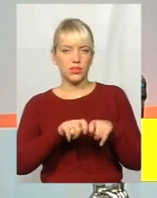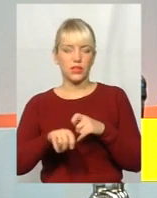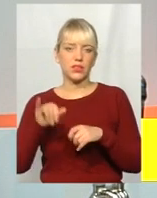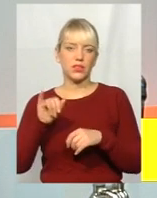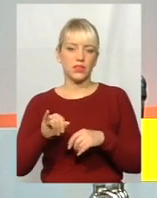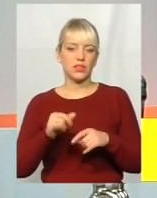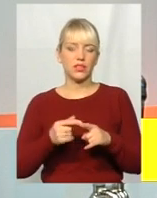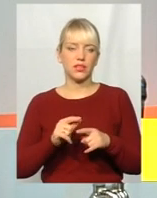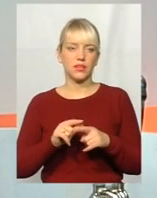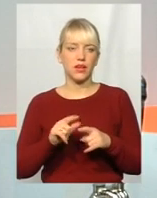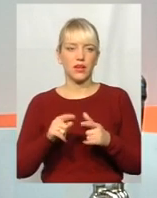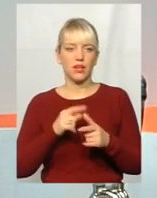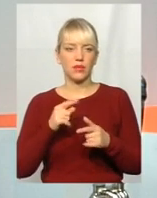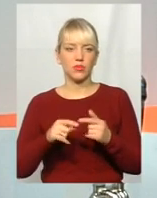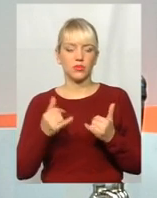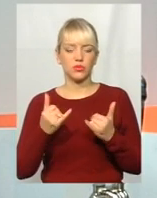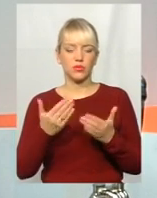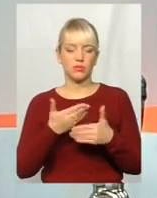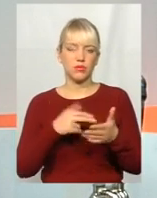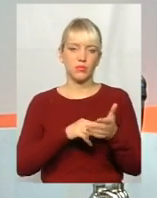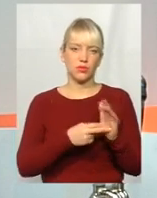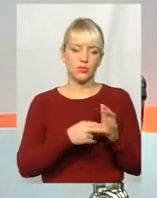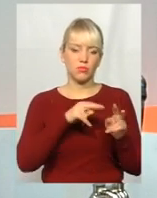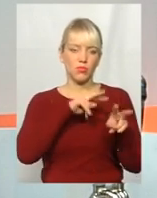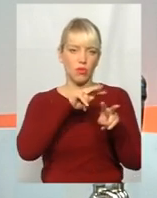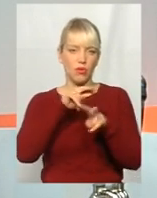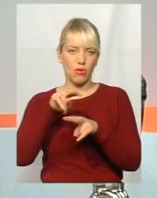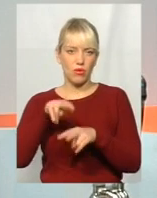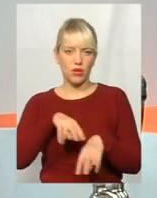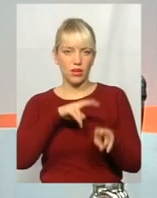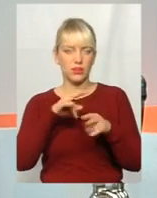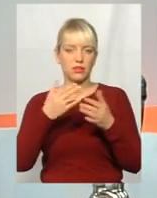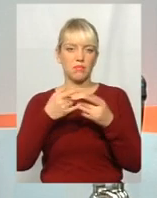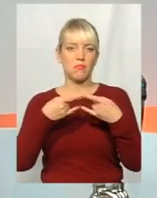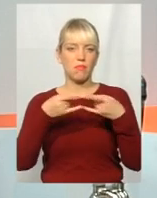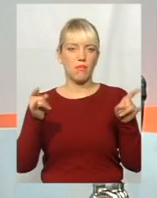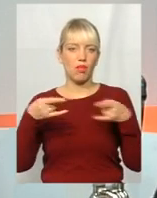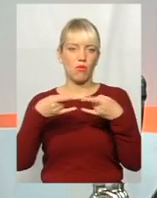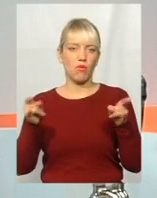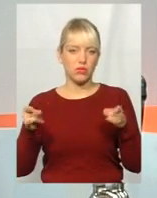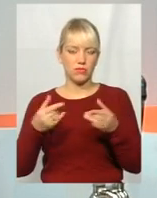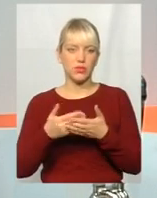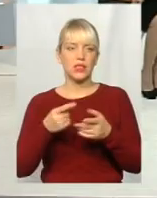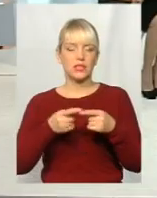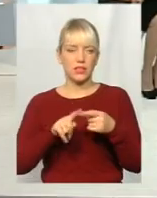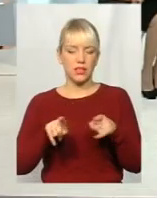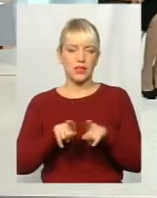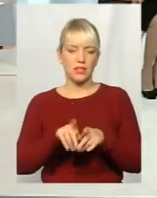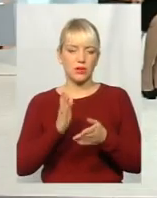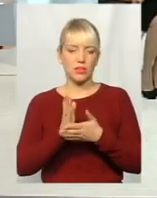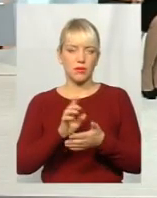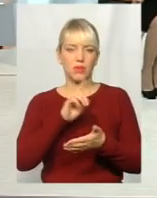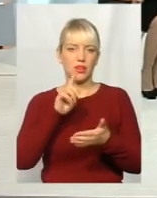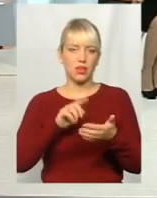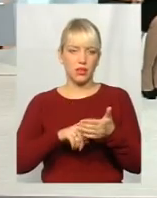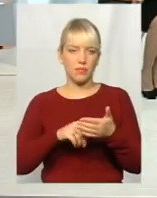цільовим призначенням. Сьогодні ми плануємо, значить, огляд балконів. Це теж питання, яке навісає, да, значить, так. Або